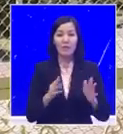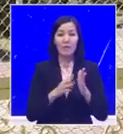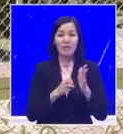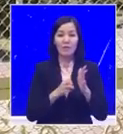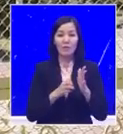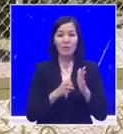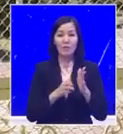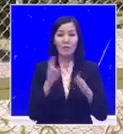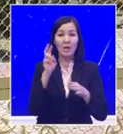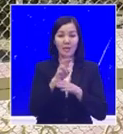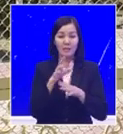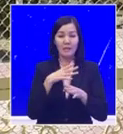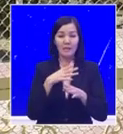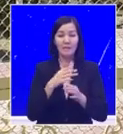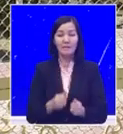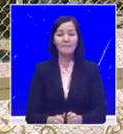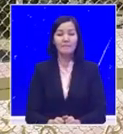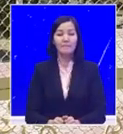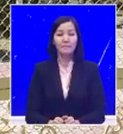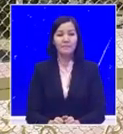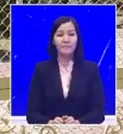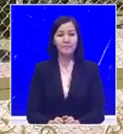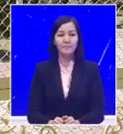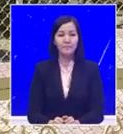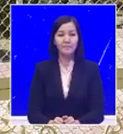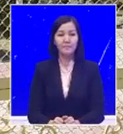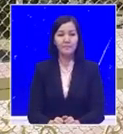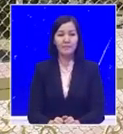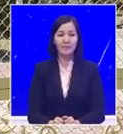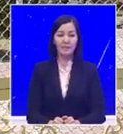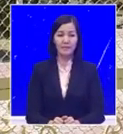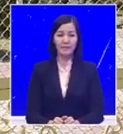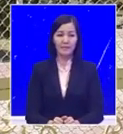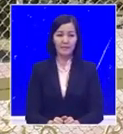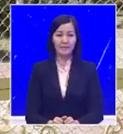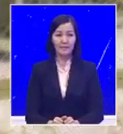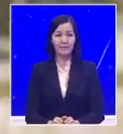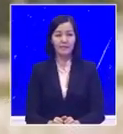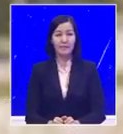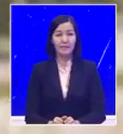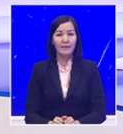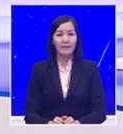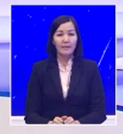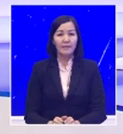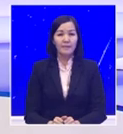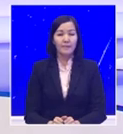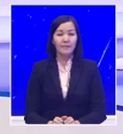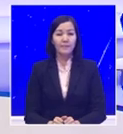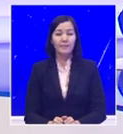ғана қатынайды. Қамзат Мұхамеджан, Жасұлан Шымкенже, Жетісу арнасы, Талдықорған.